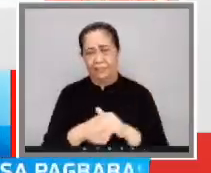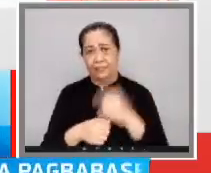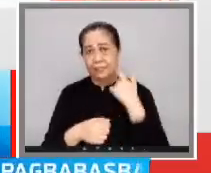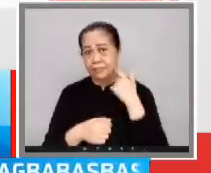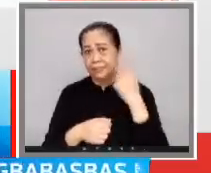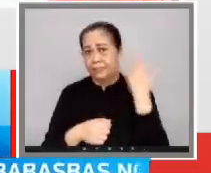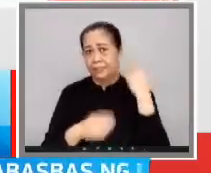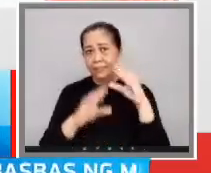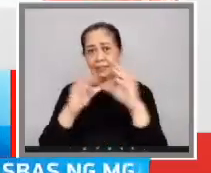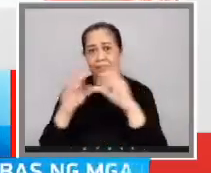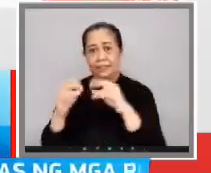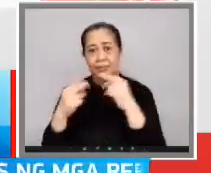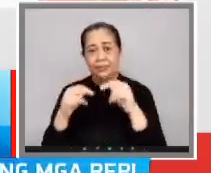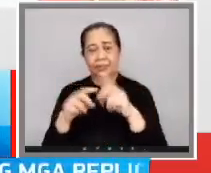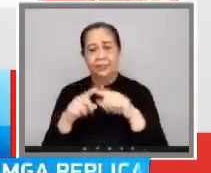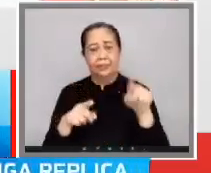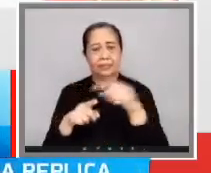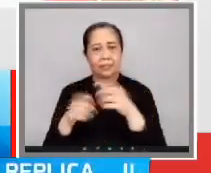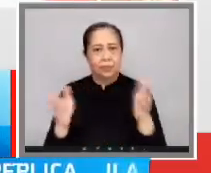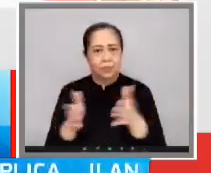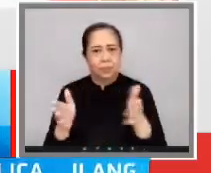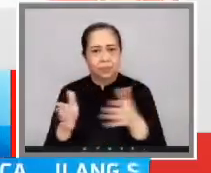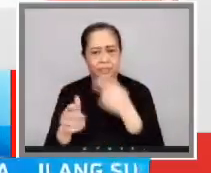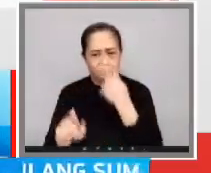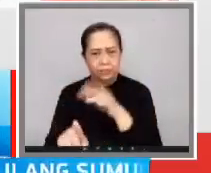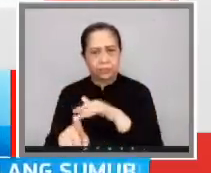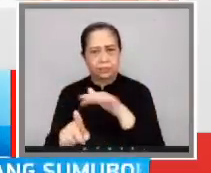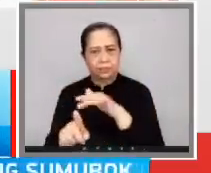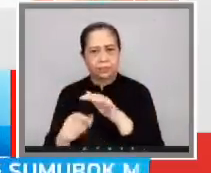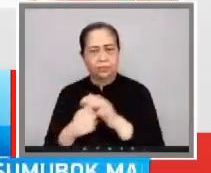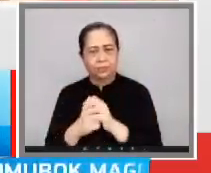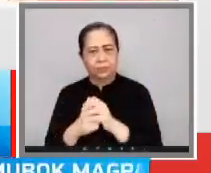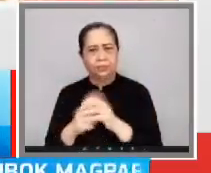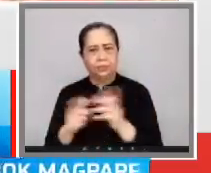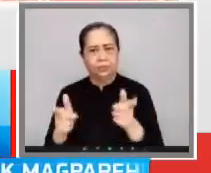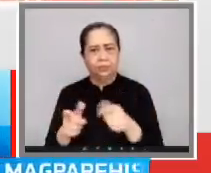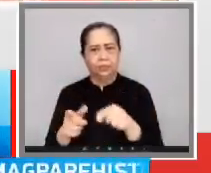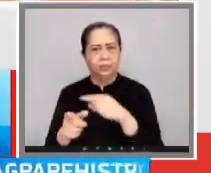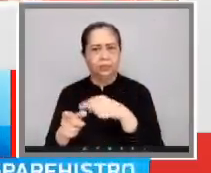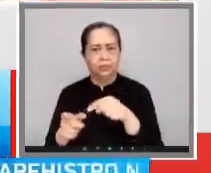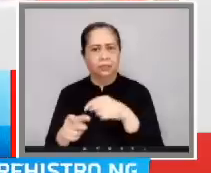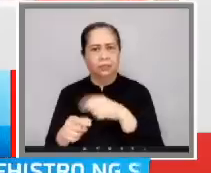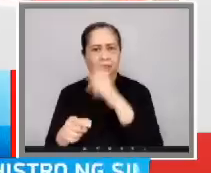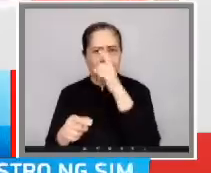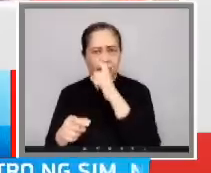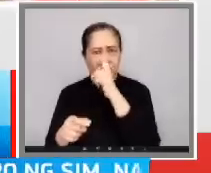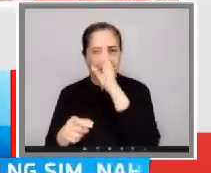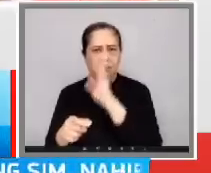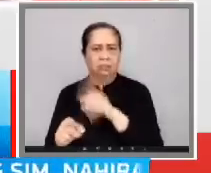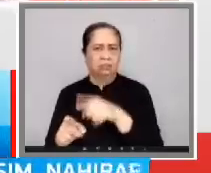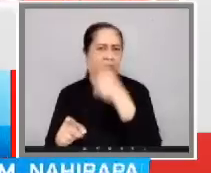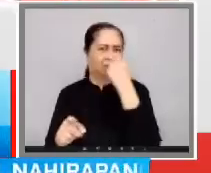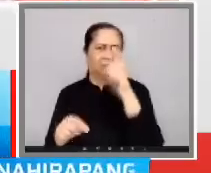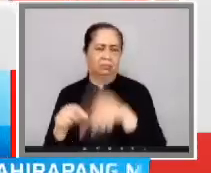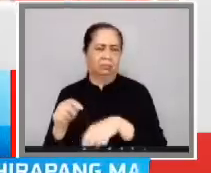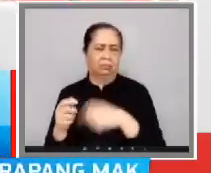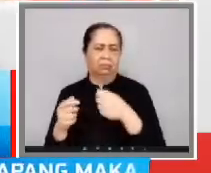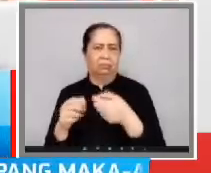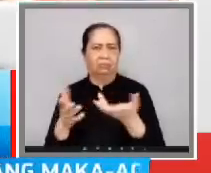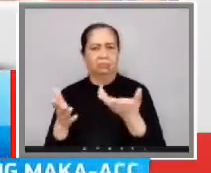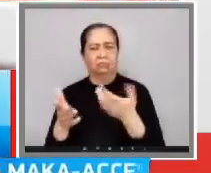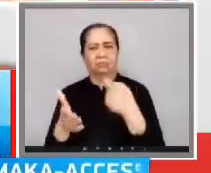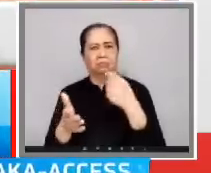Rafi, na sa mga maliliit na food stand, nakikita natin na nabubulok na lang yung kanilang mga prutas dahil hindi rin talaga kaya ibaba sa